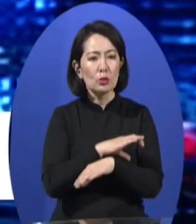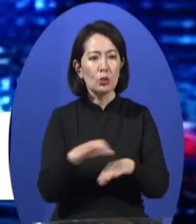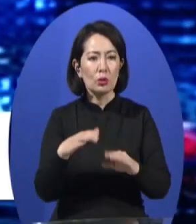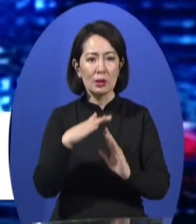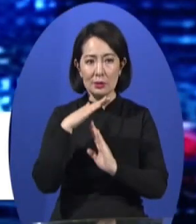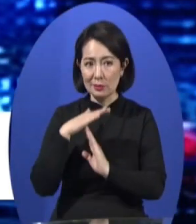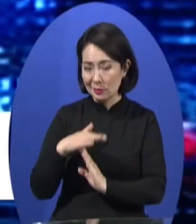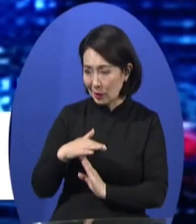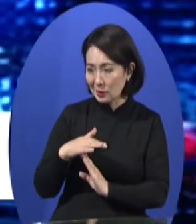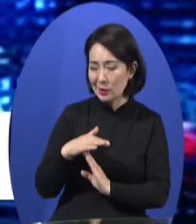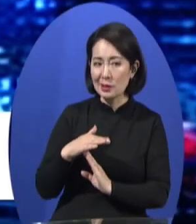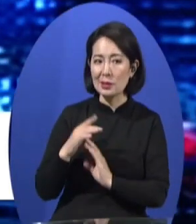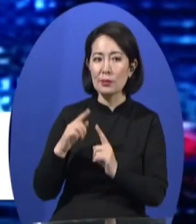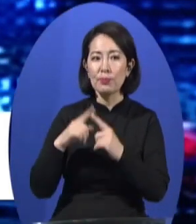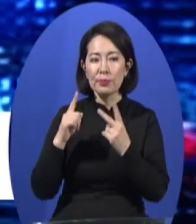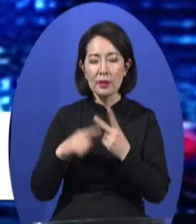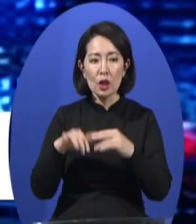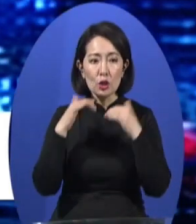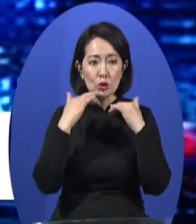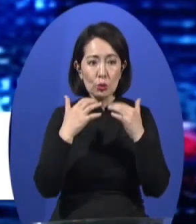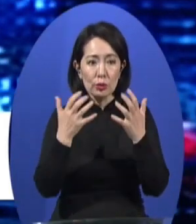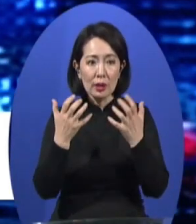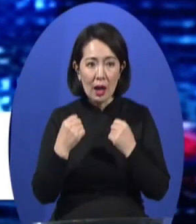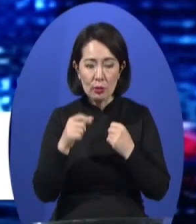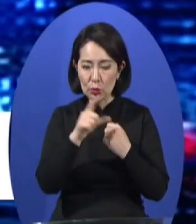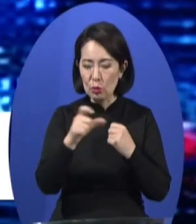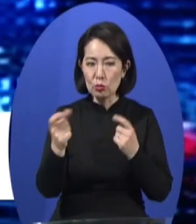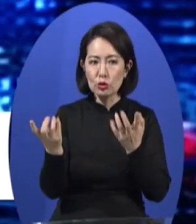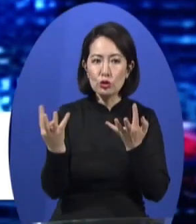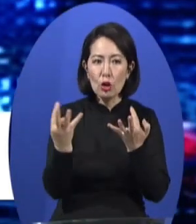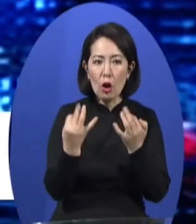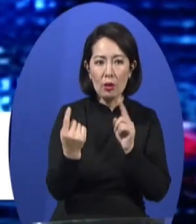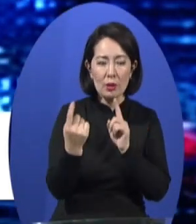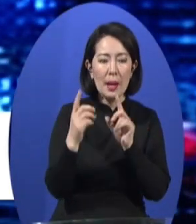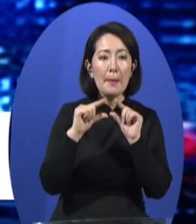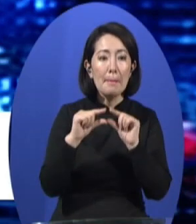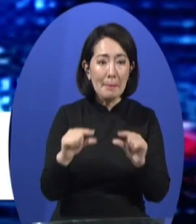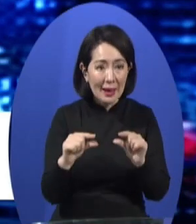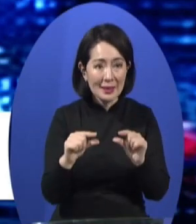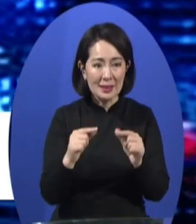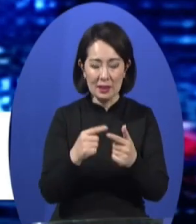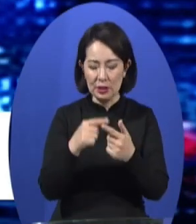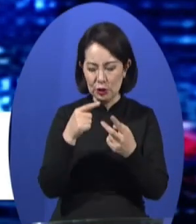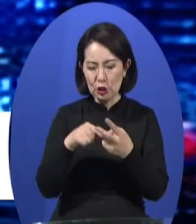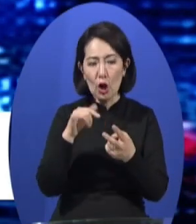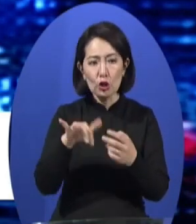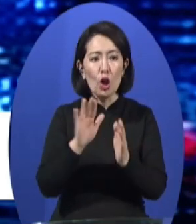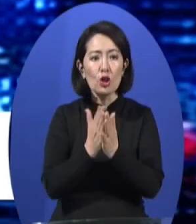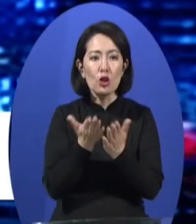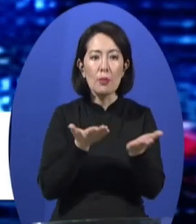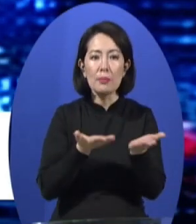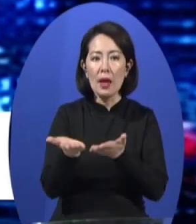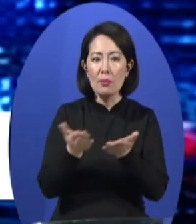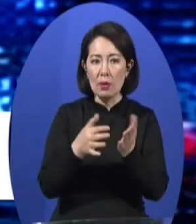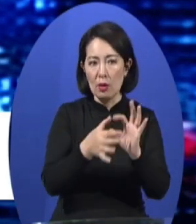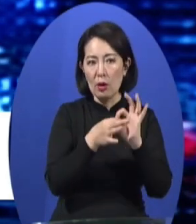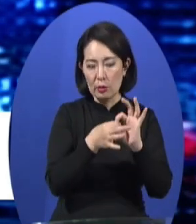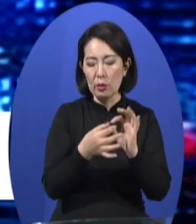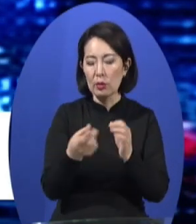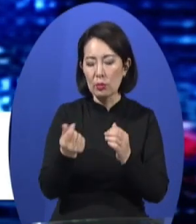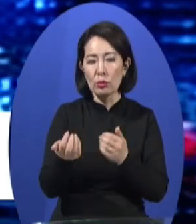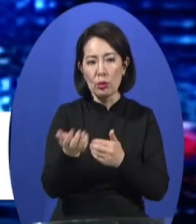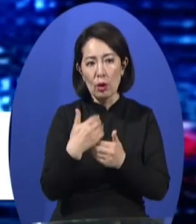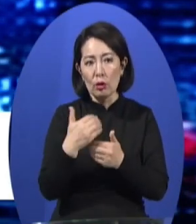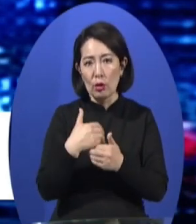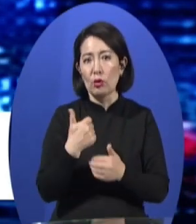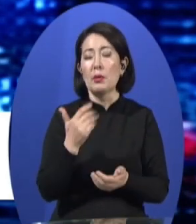үйл ажиллагаа мэдээж тасалдаж байгаа. За зөвлөгөө авдаг үйлчлүүлэгчдийн тоо буурж байгаа гэх мэтлээ. Одоогоор бол зөвхөн номын борлуулалтаас л орлого авдаг